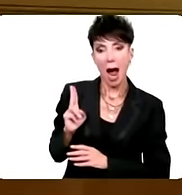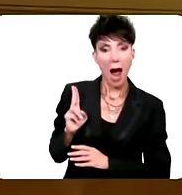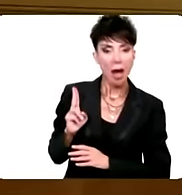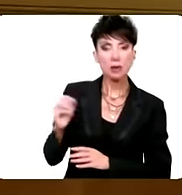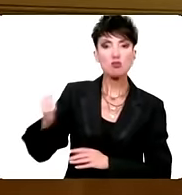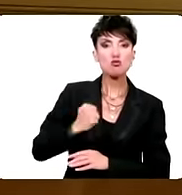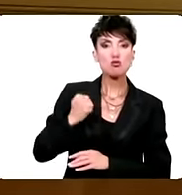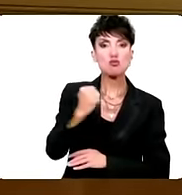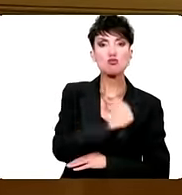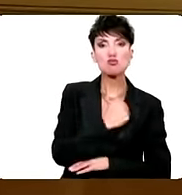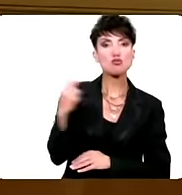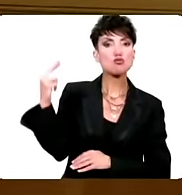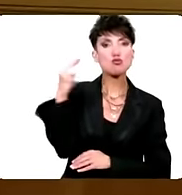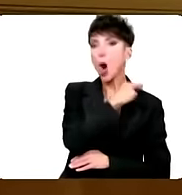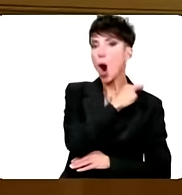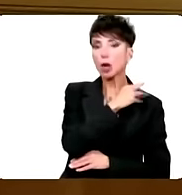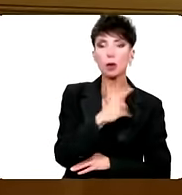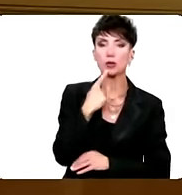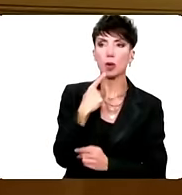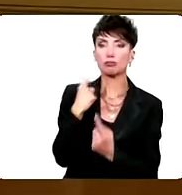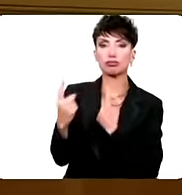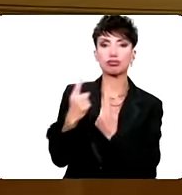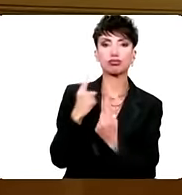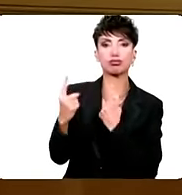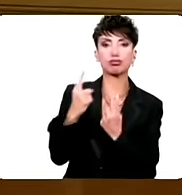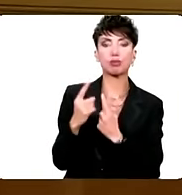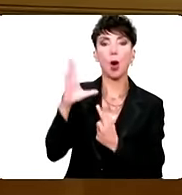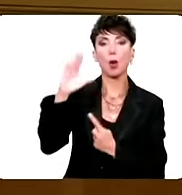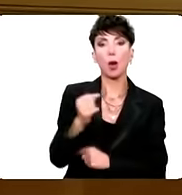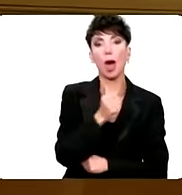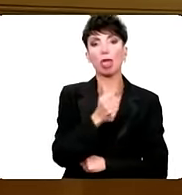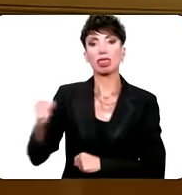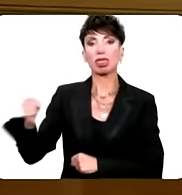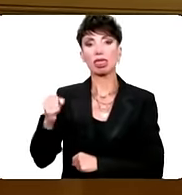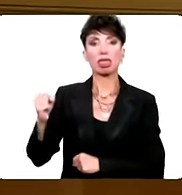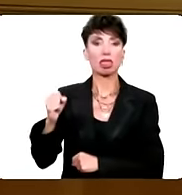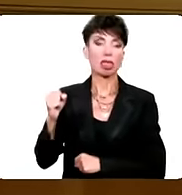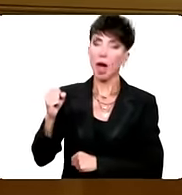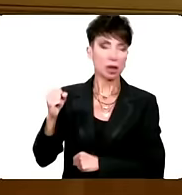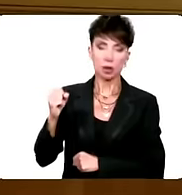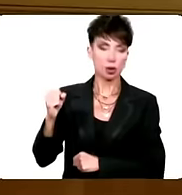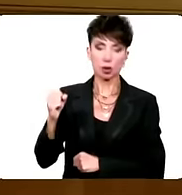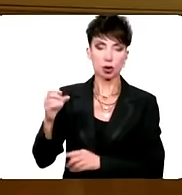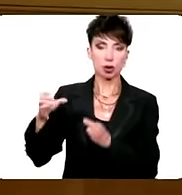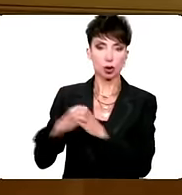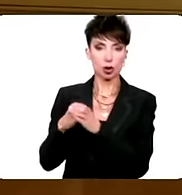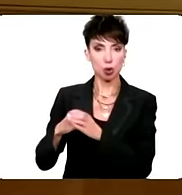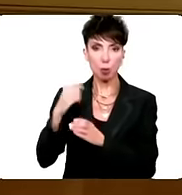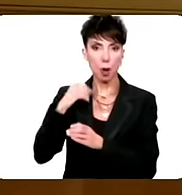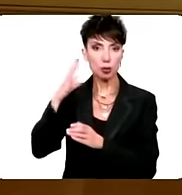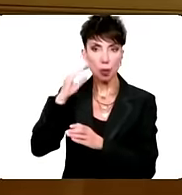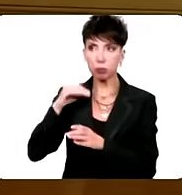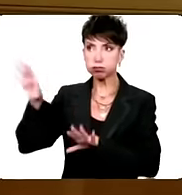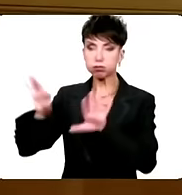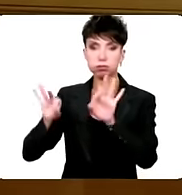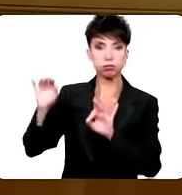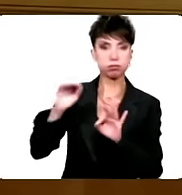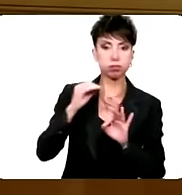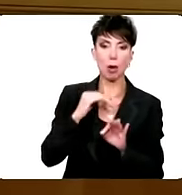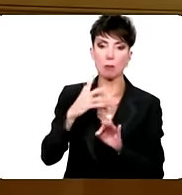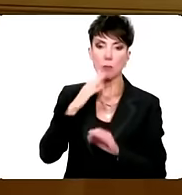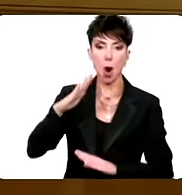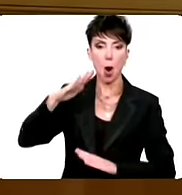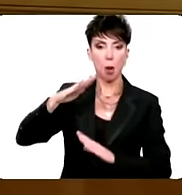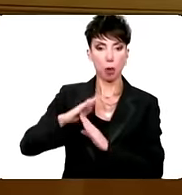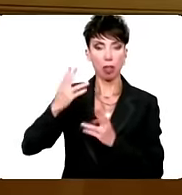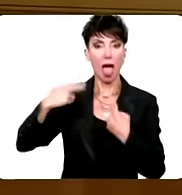τον Ντόναλντ Τούσκ, για λογαριασμό του Ευρωπαϊκού Λαϊκού Κόμματος, για να κλειδώσουμε τις θέσεις ευθύνης. Προεδρία της Επιτροπής, θεωρώ ότι έχει